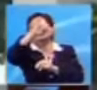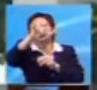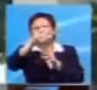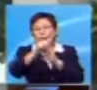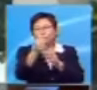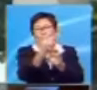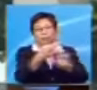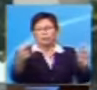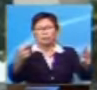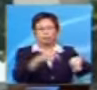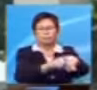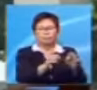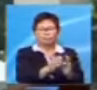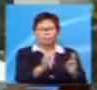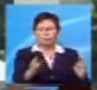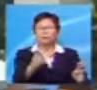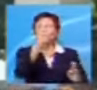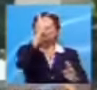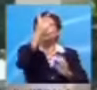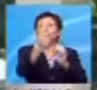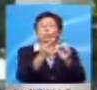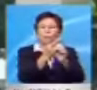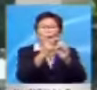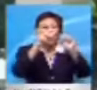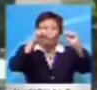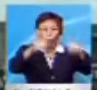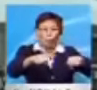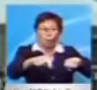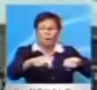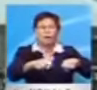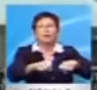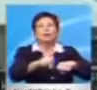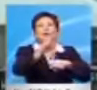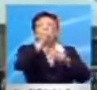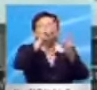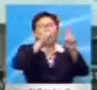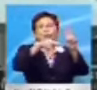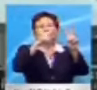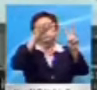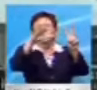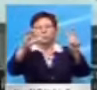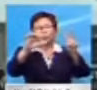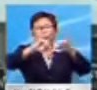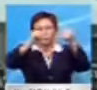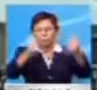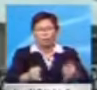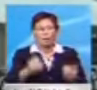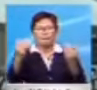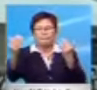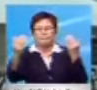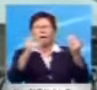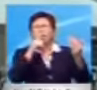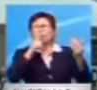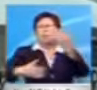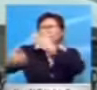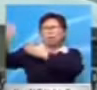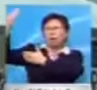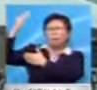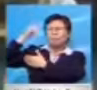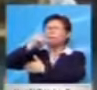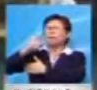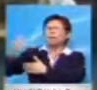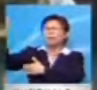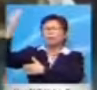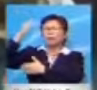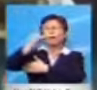dijangka siap dalam tempoh du tahun dan boleh memuatkan lebih 2500 jemaah berbanding masjid lama yang dibina sejak